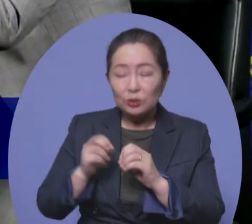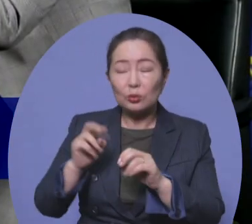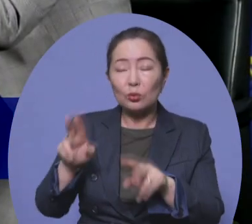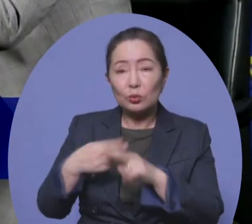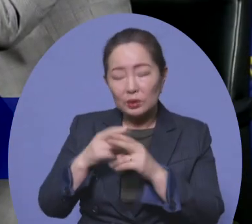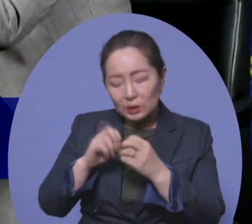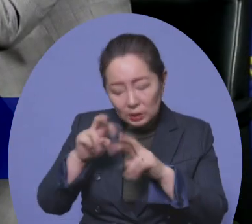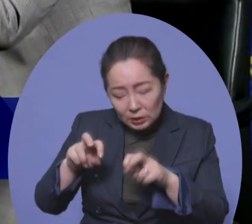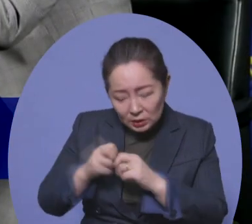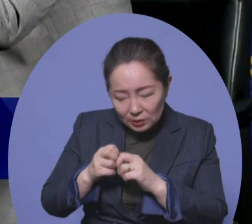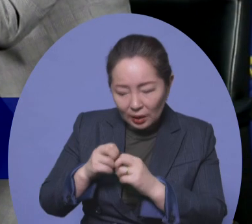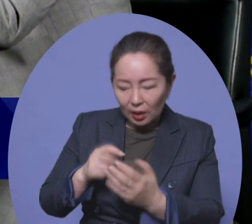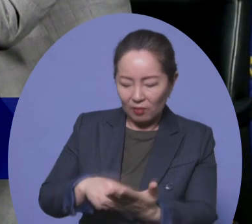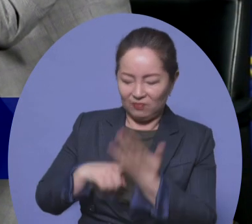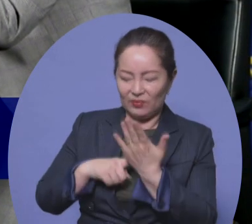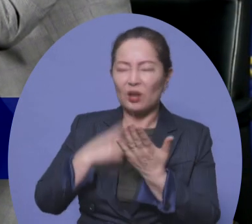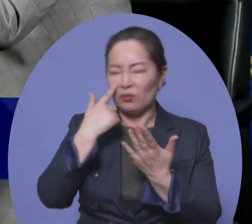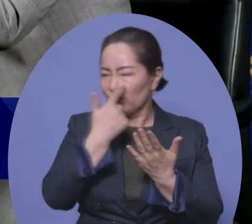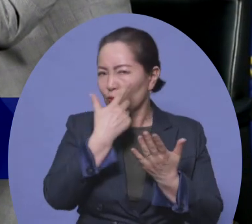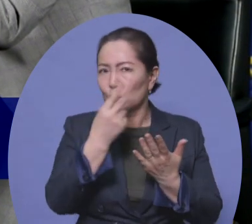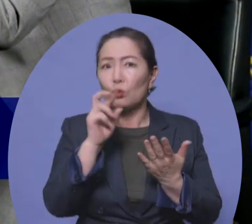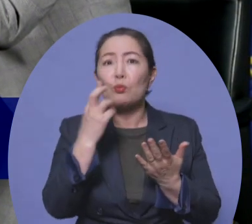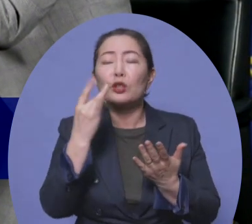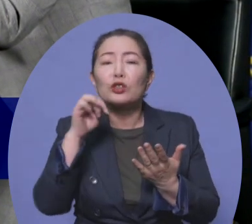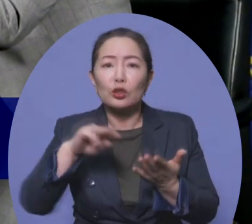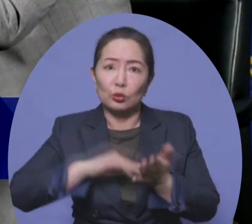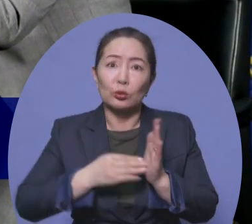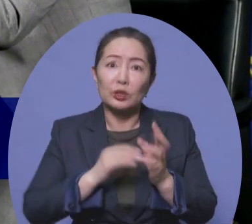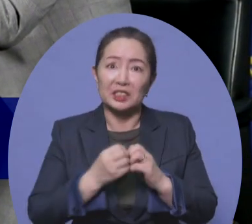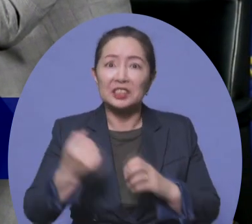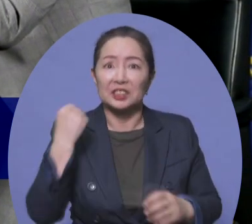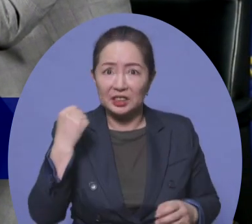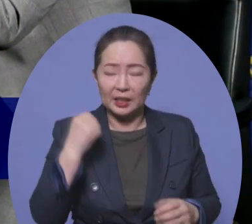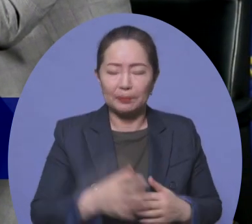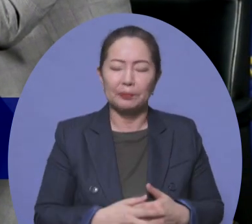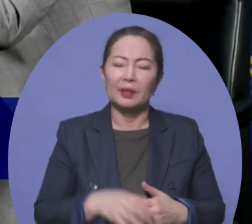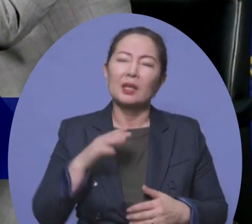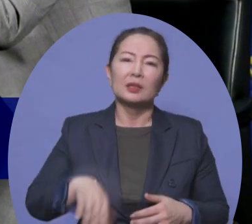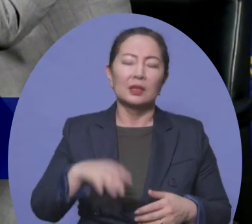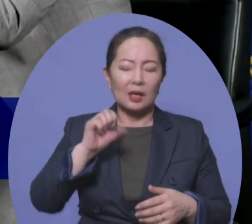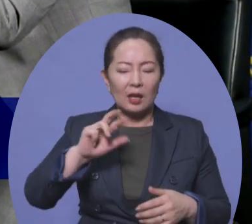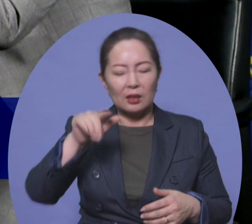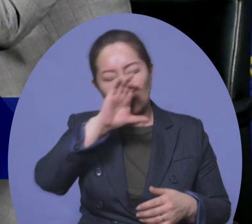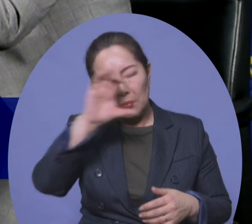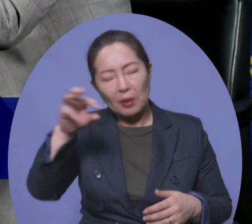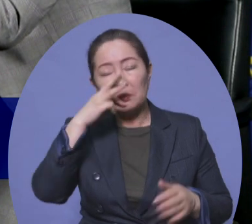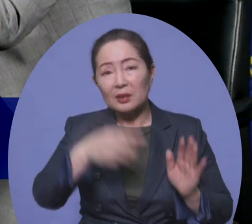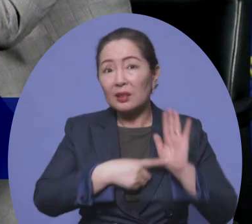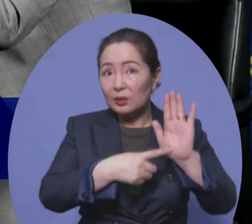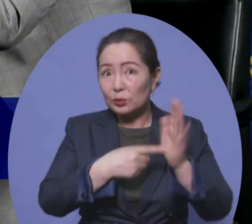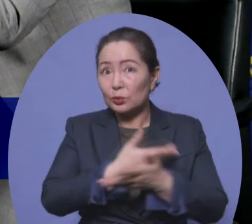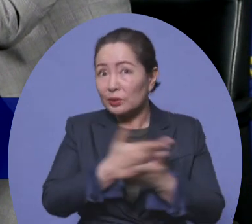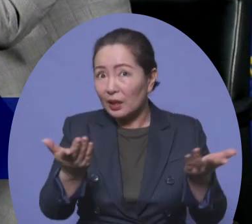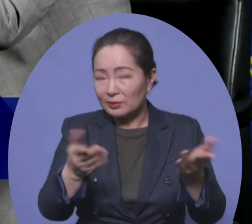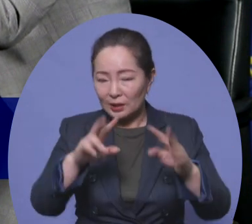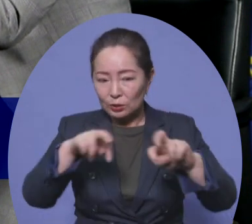нэг одоо бодтой төлөвлөлт бий болж чаддаг. Тэр энэхүү одоо тав хүн авилгатай тэмцэх газрын мэдээлэл нэвтрүүлгээр одоо